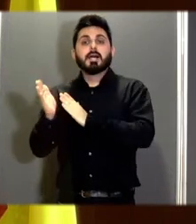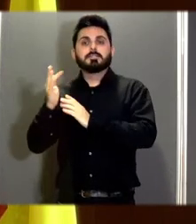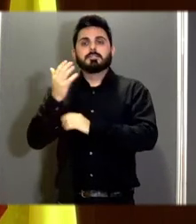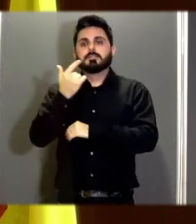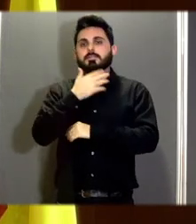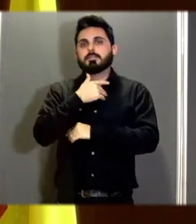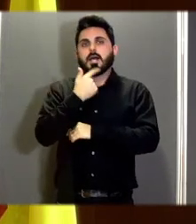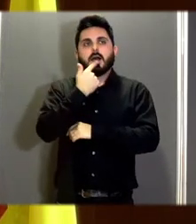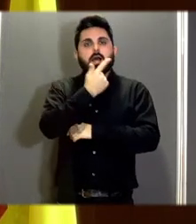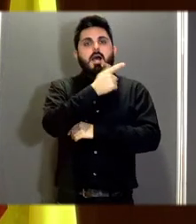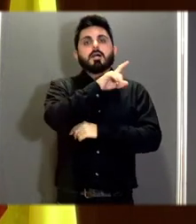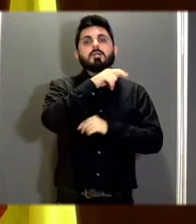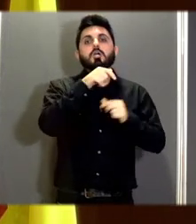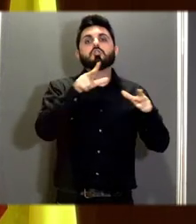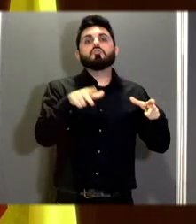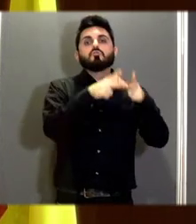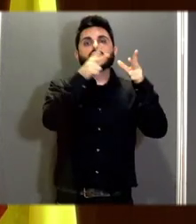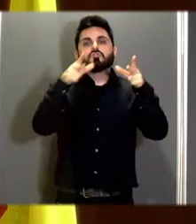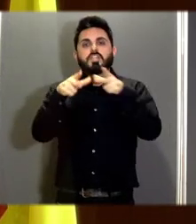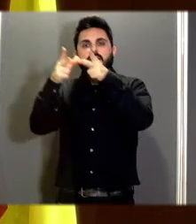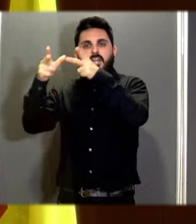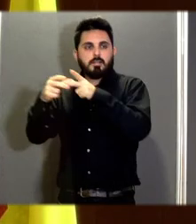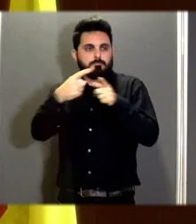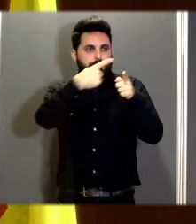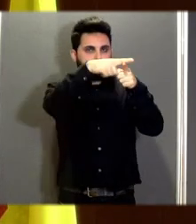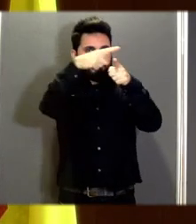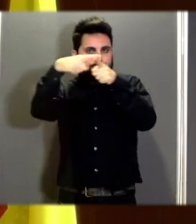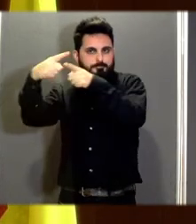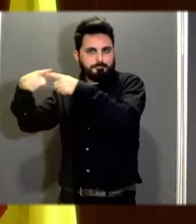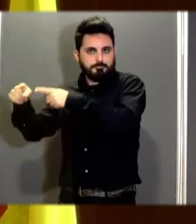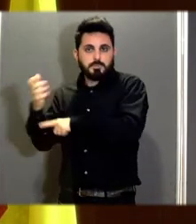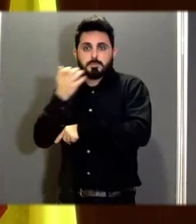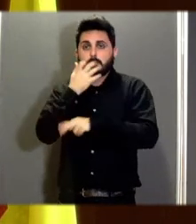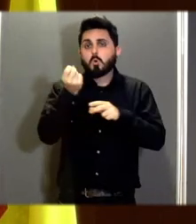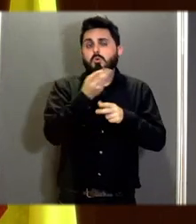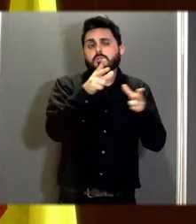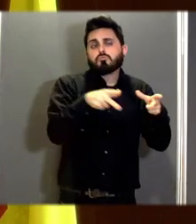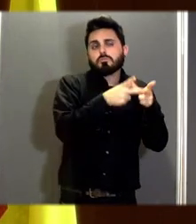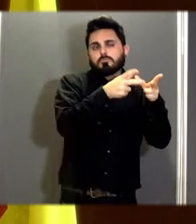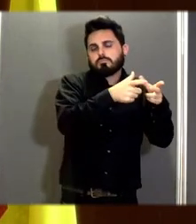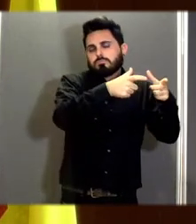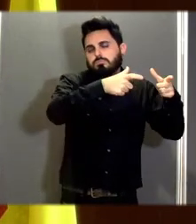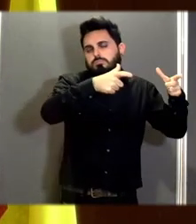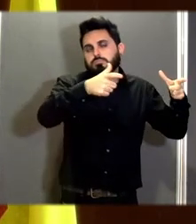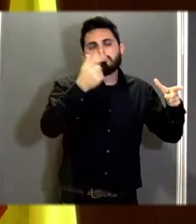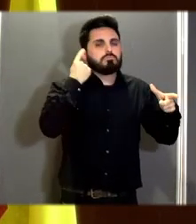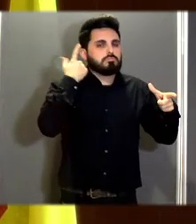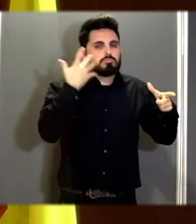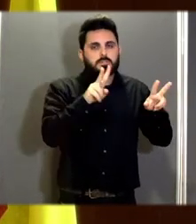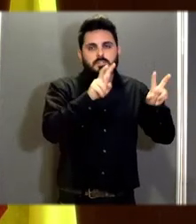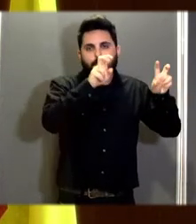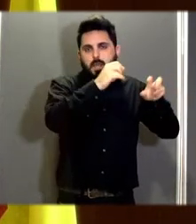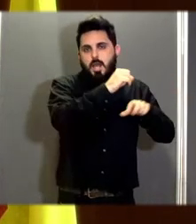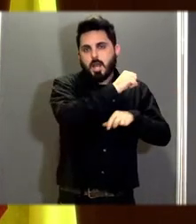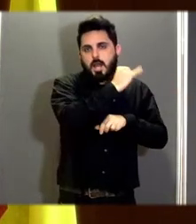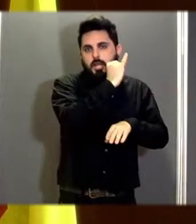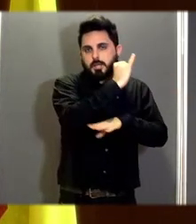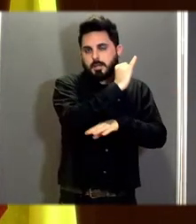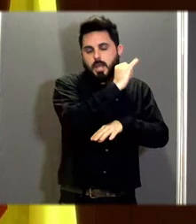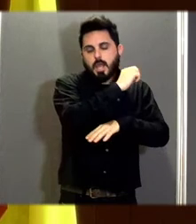de moltes tendències o de moltes parts de la societat, algunes molt grans i molt rellevants en el món de l'independentisme, com el